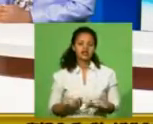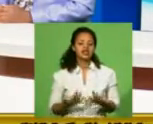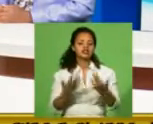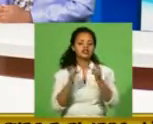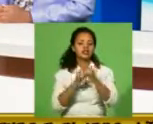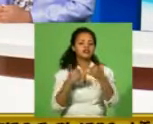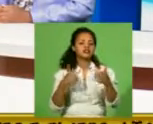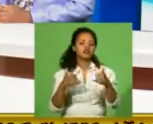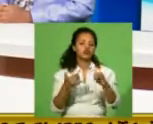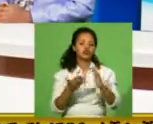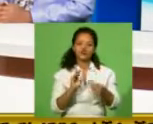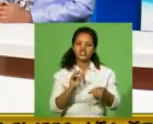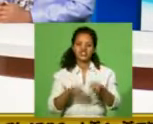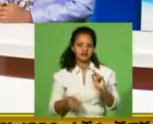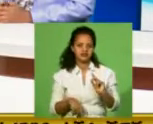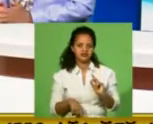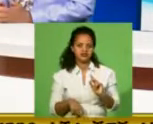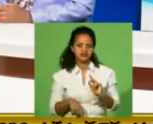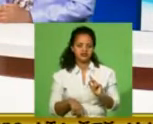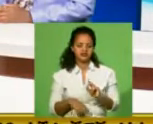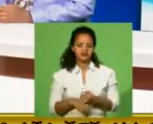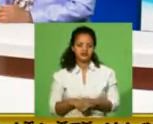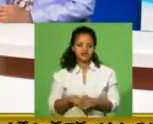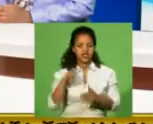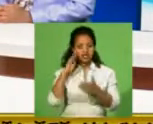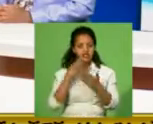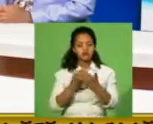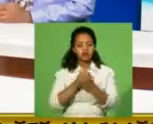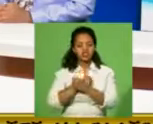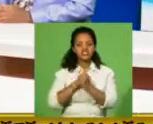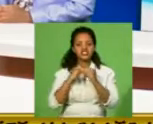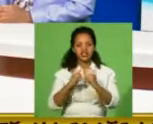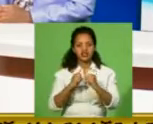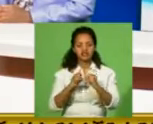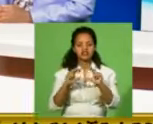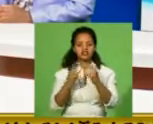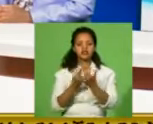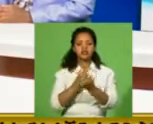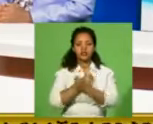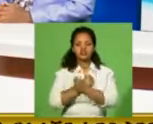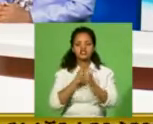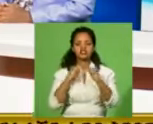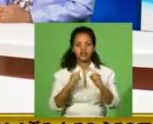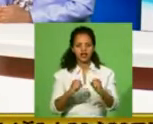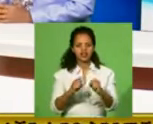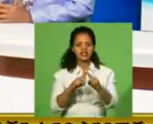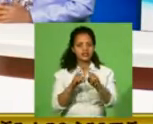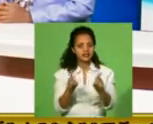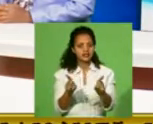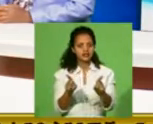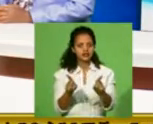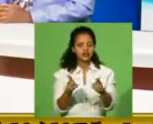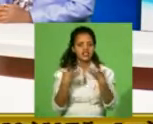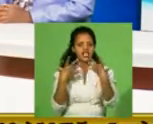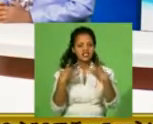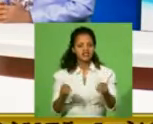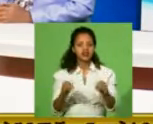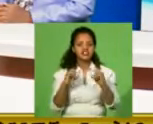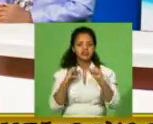ነው፣ ሊሆን አይችልም። ልጅን መውደድ ይቻል ይሆናል፣ ቤተሰብን መውደድ ይቻል ይሆናል፣ ግን ሊያጠፋ